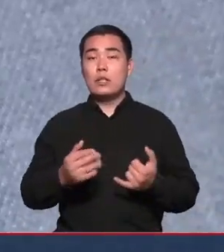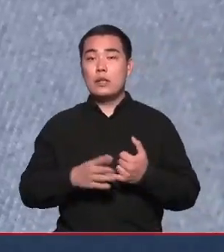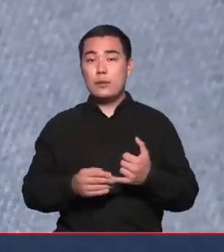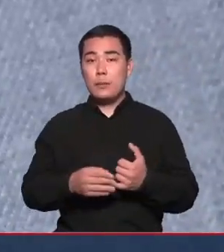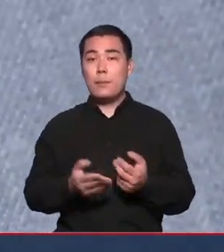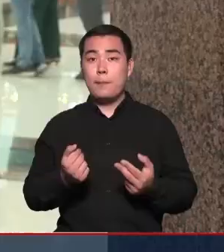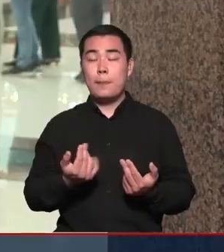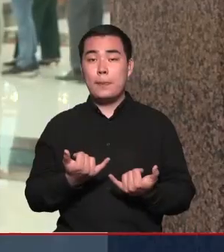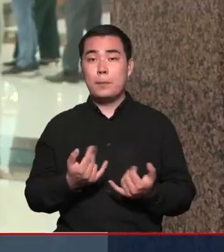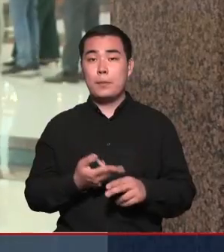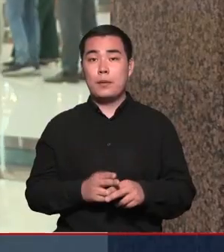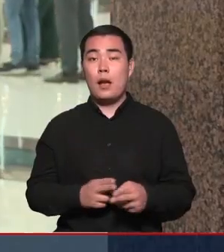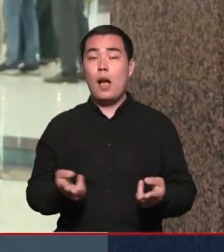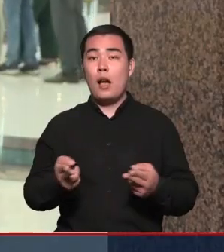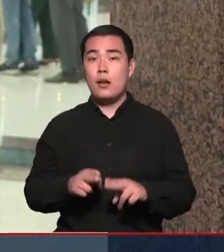шын мәнінде